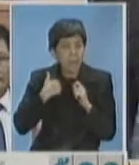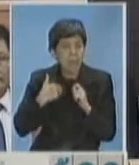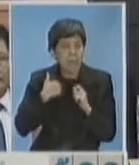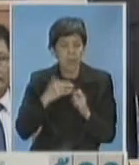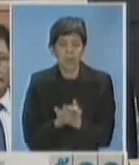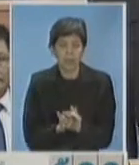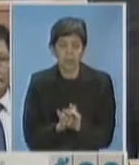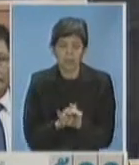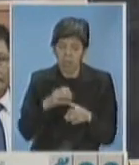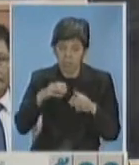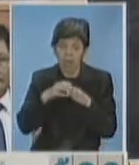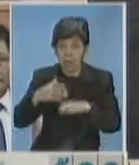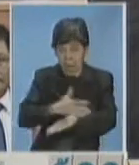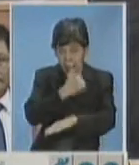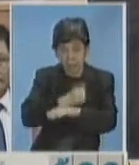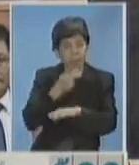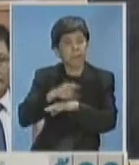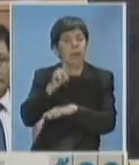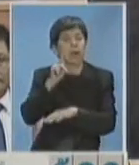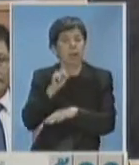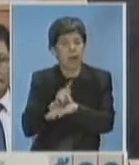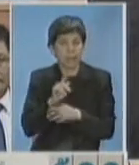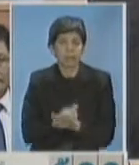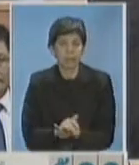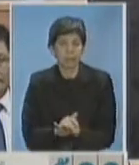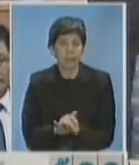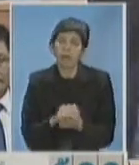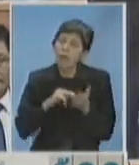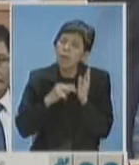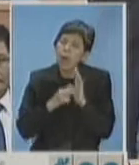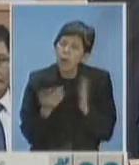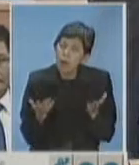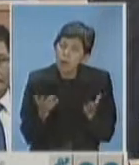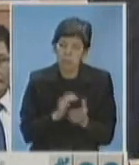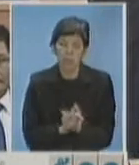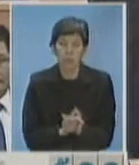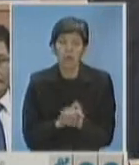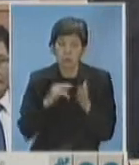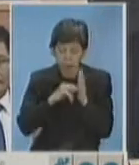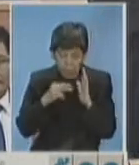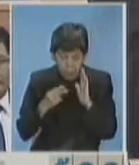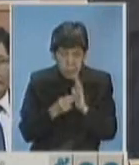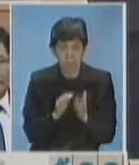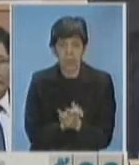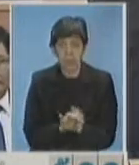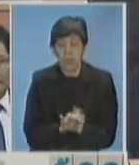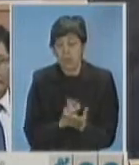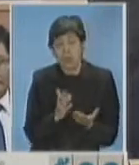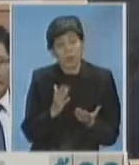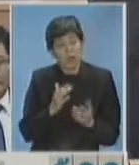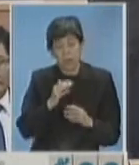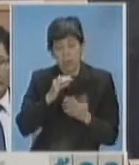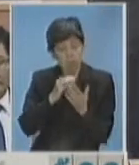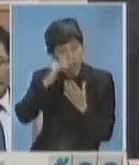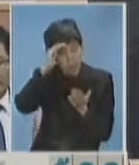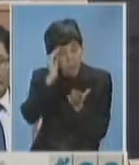ราะว่าให้ฝ่ายการเมืองเป็นประธานหมายความว่าอะไรครับก็หมายความว่าการที่ร้อยตำรว